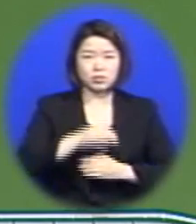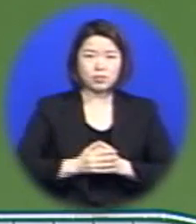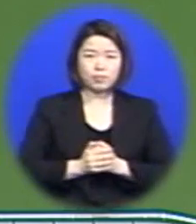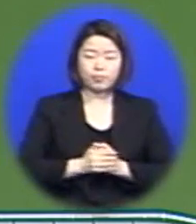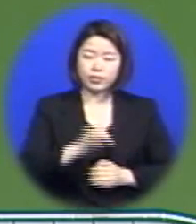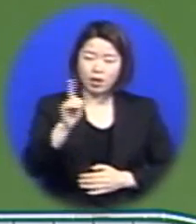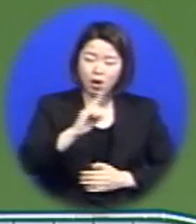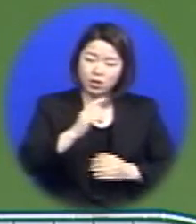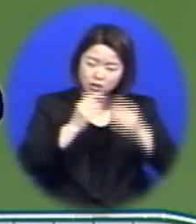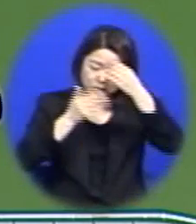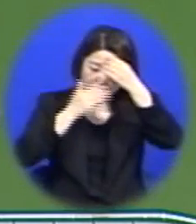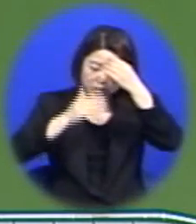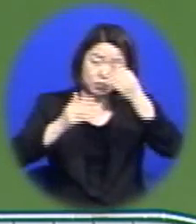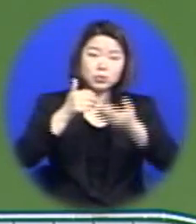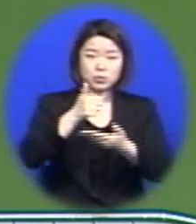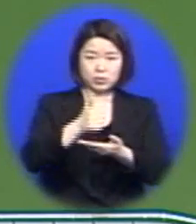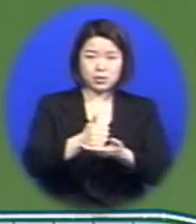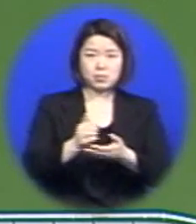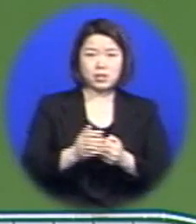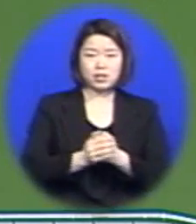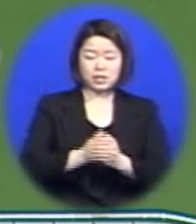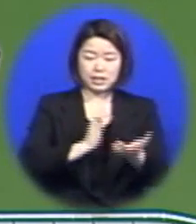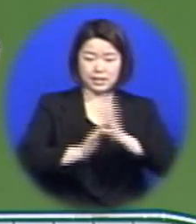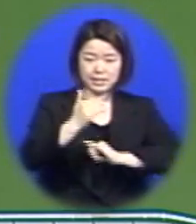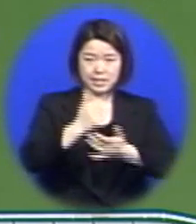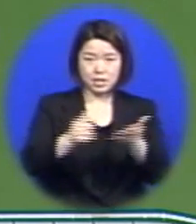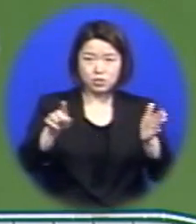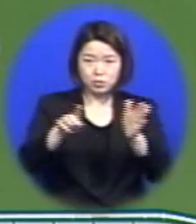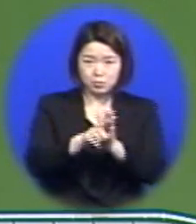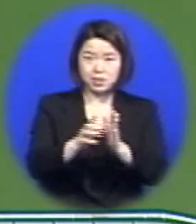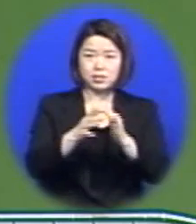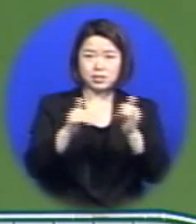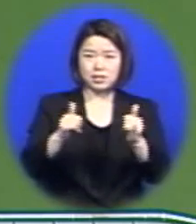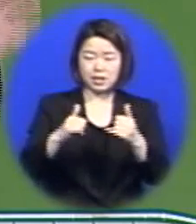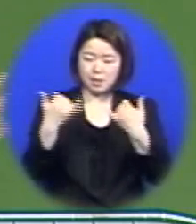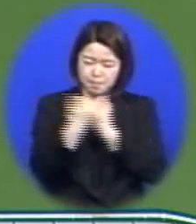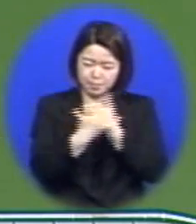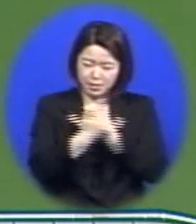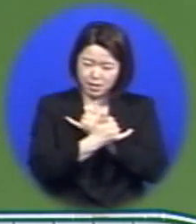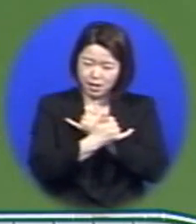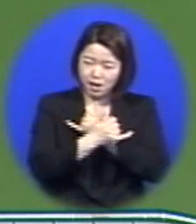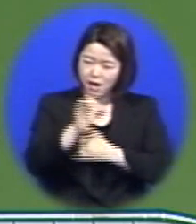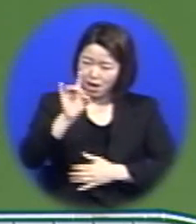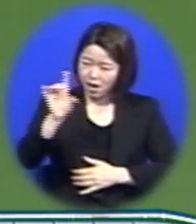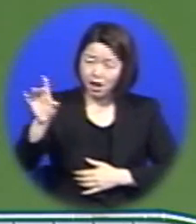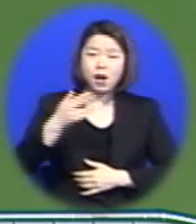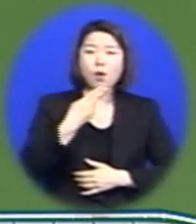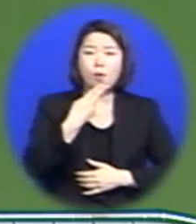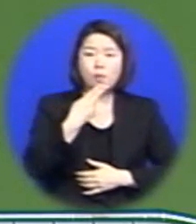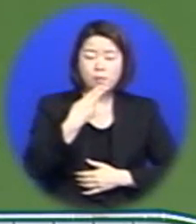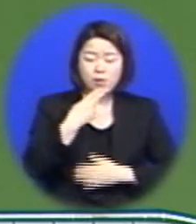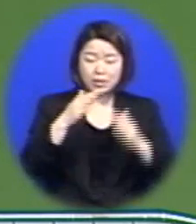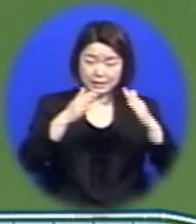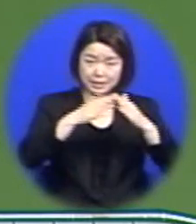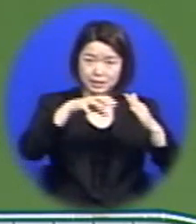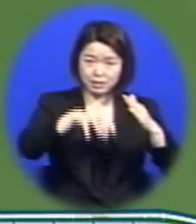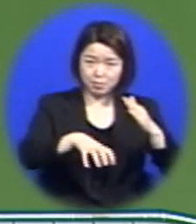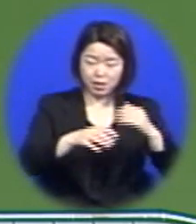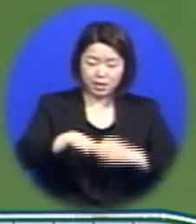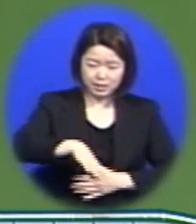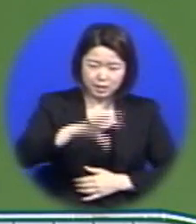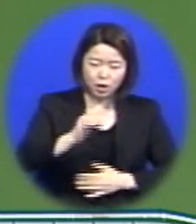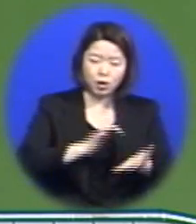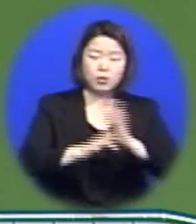어느 성도님이 예수 믿는 사람이 일가 친척 중에 한 사람도 없던 집안에 처음 예수를